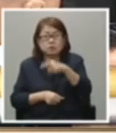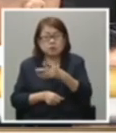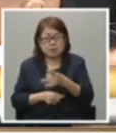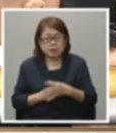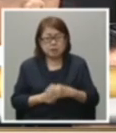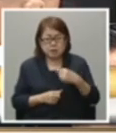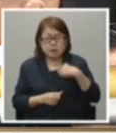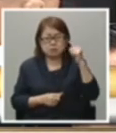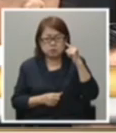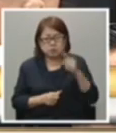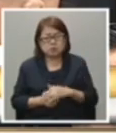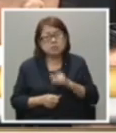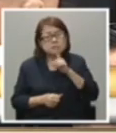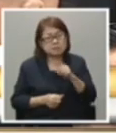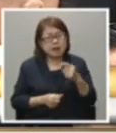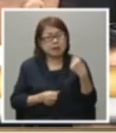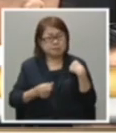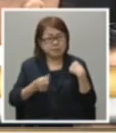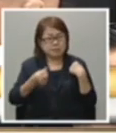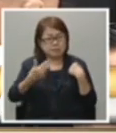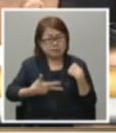ดิฉันจะถาม3คำถามนะคะ